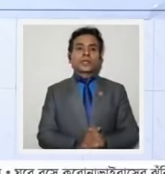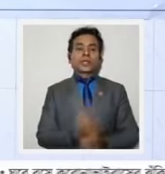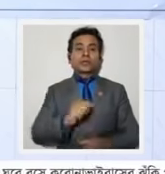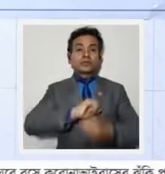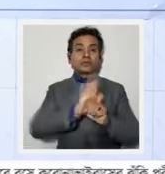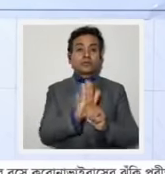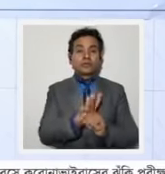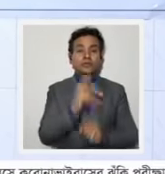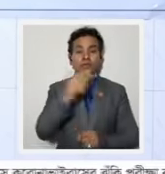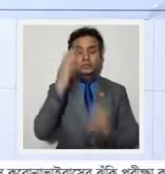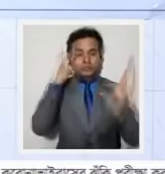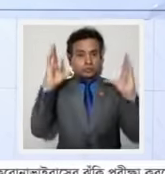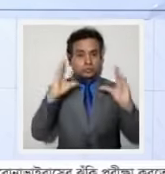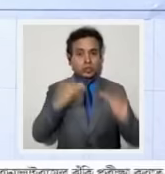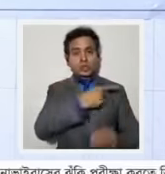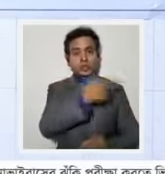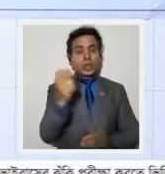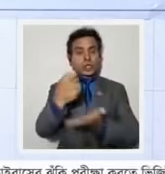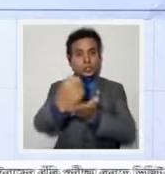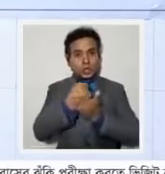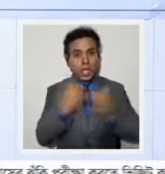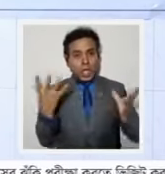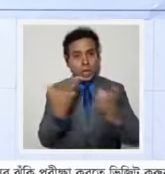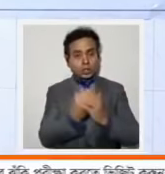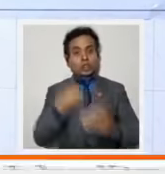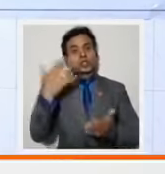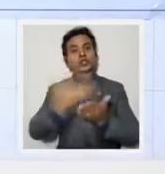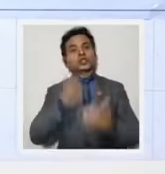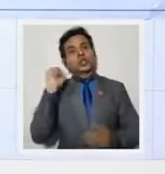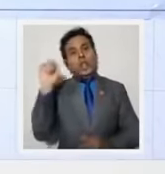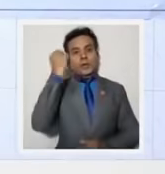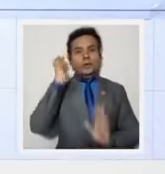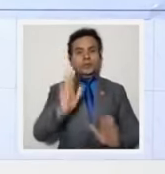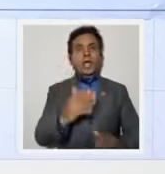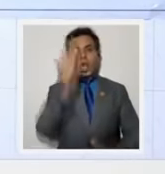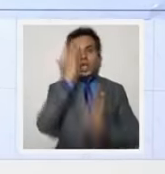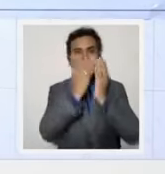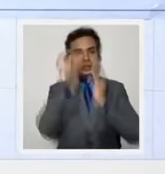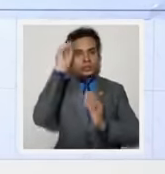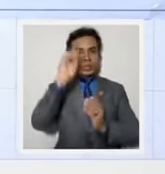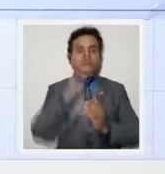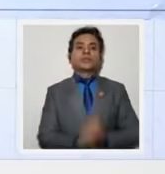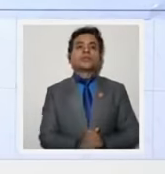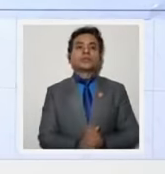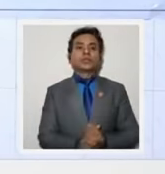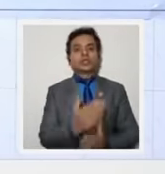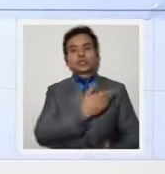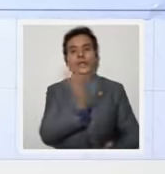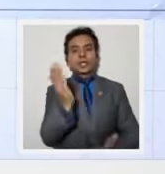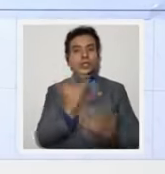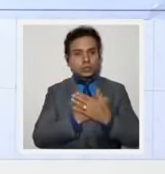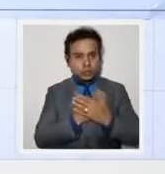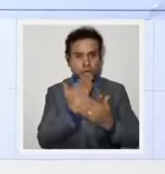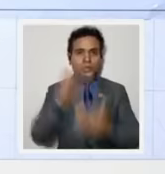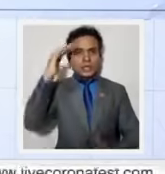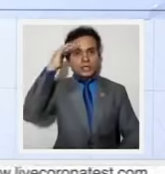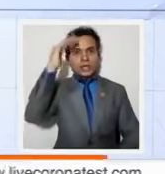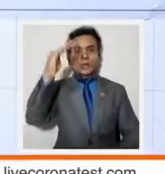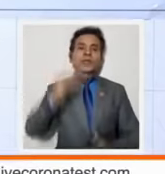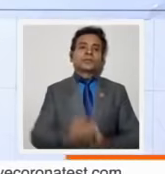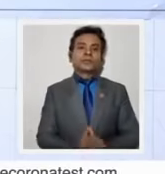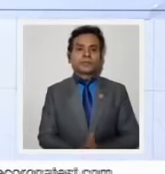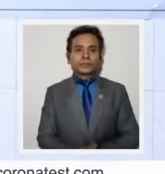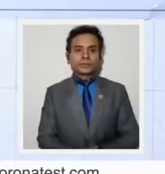এবং সকলের সুস্থতা কামনা করছি। সকলেই ভালো থাকুন, সুস্থ থাকুন এবং কোভিড যুদ্ধে আমরা যেন সবার সহযোগিতা নিয়ে কোভিড